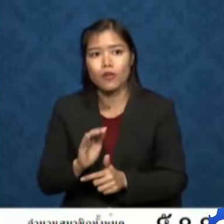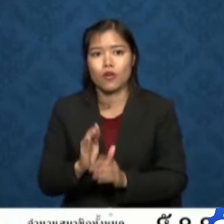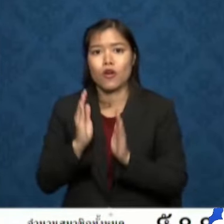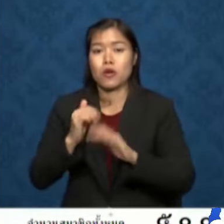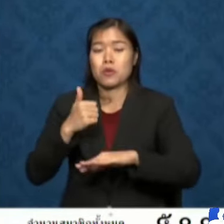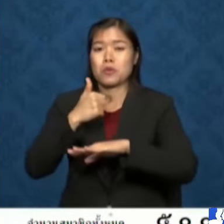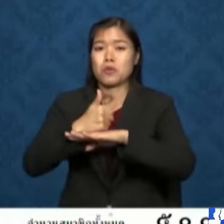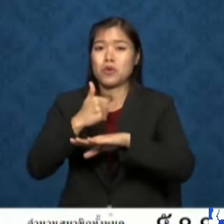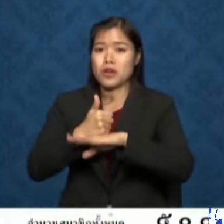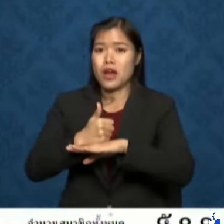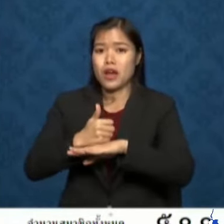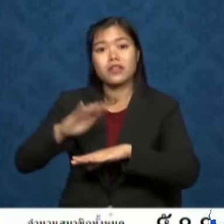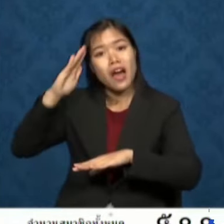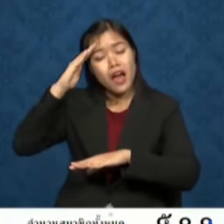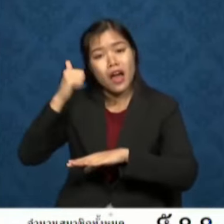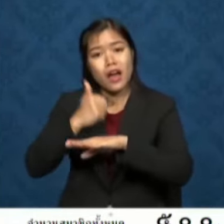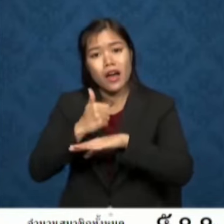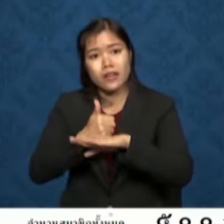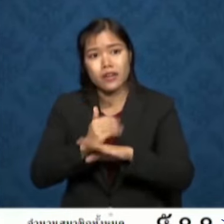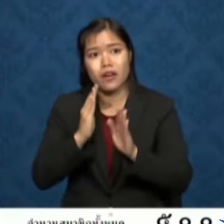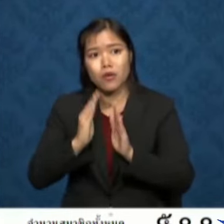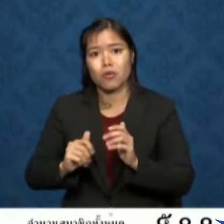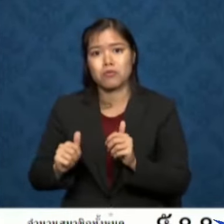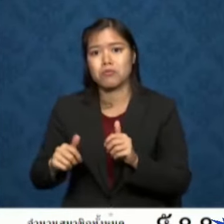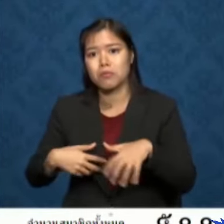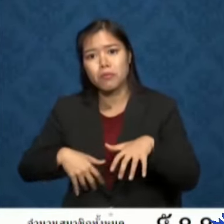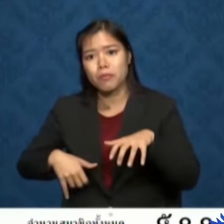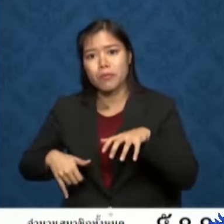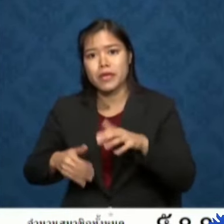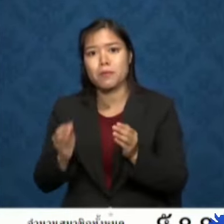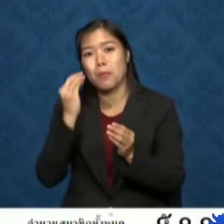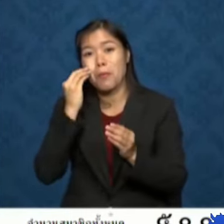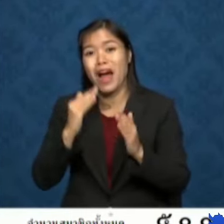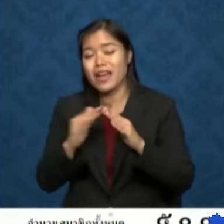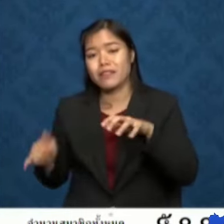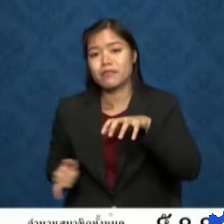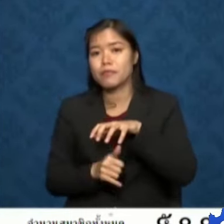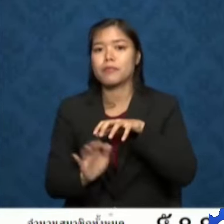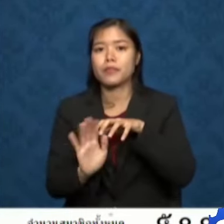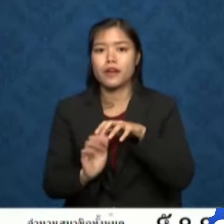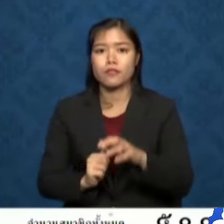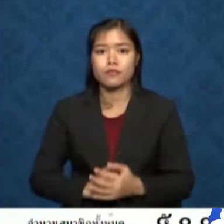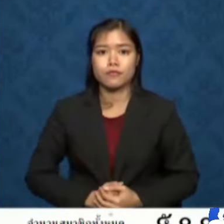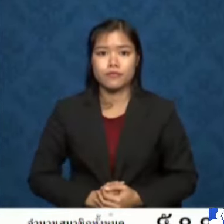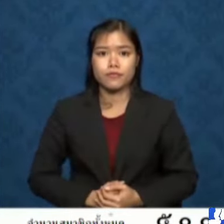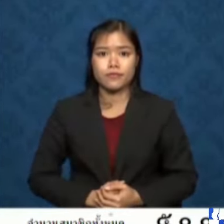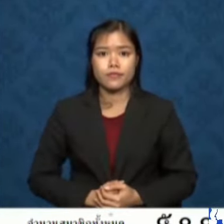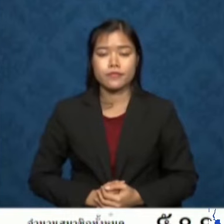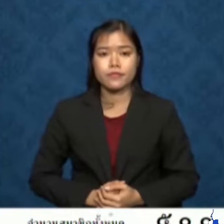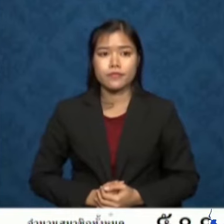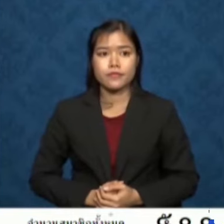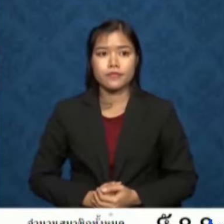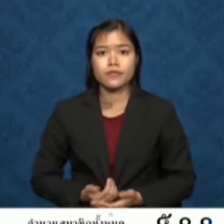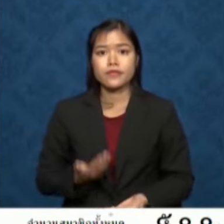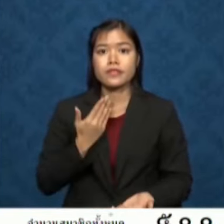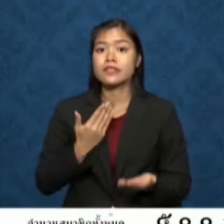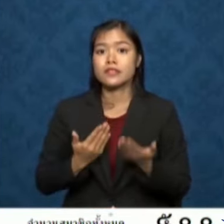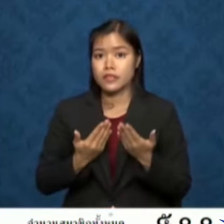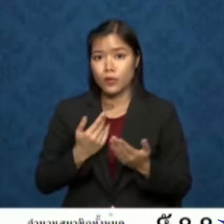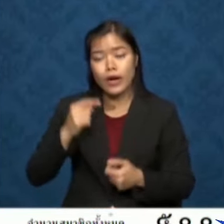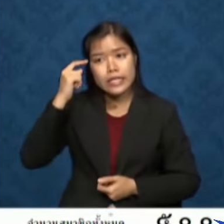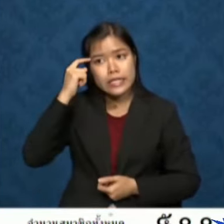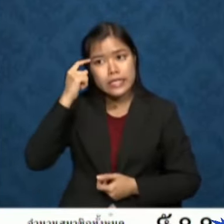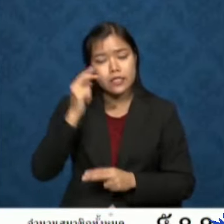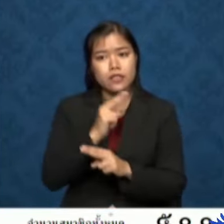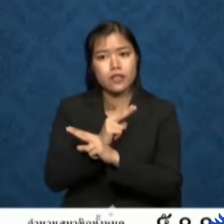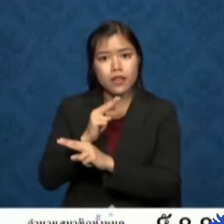คนไหนกล้าเอาพลทหารรับใช้ไปปะปนกับคนในบ้านนะฮะหรือจะคิดอีกสูตรนึงครับเอา